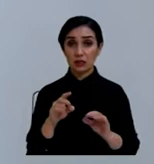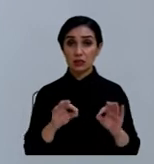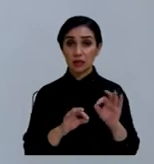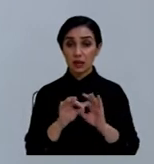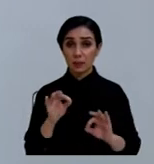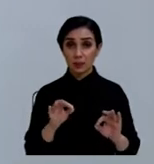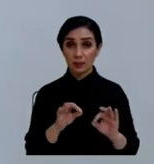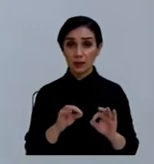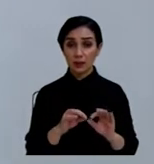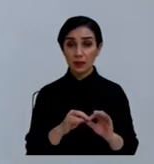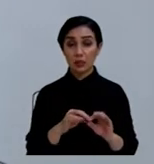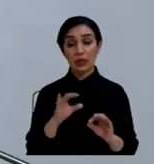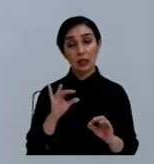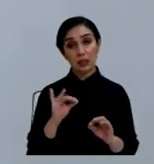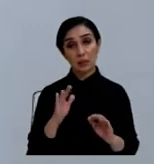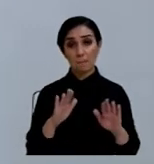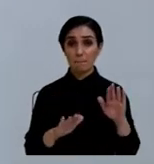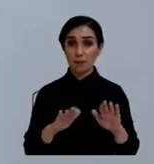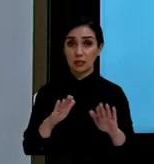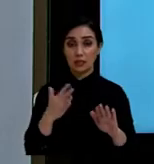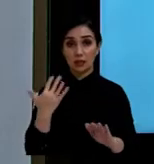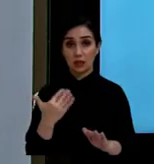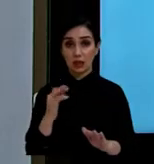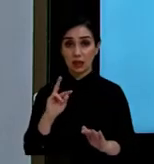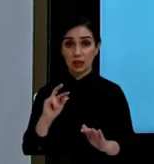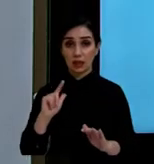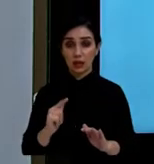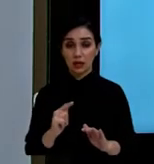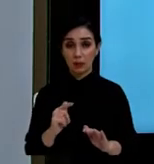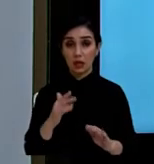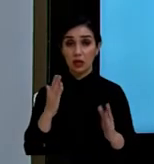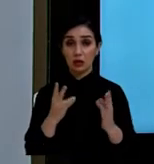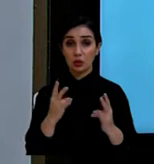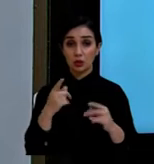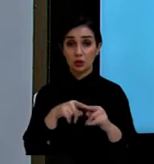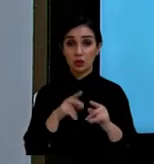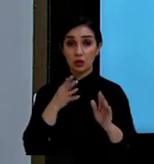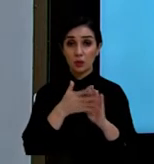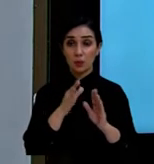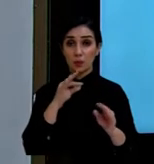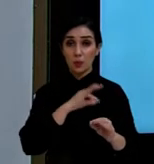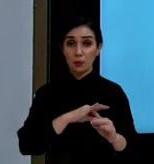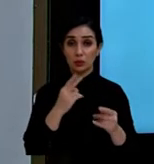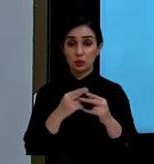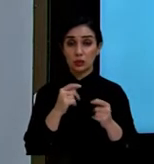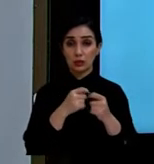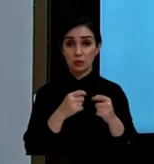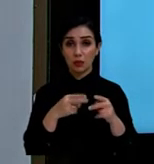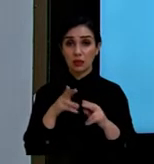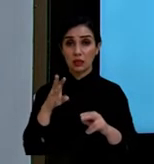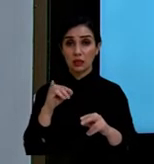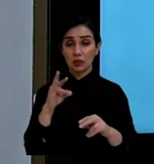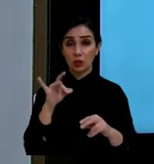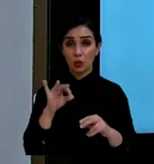диаметре, ну, и массы 50 килограмм. Для ядерных реакторов применяются замедлители